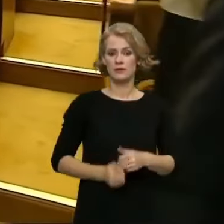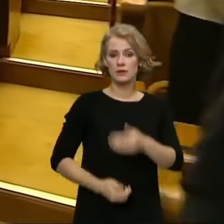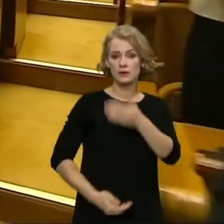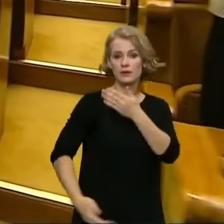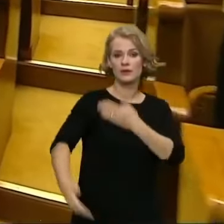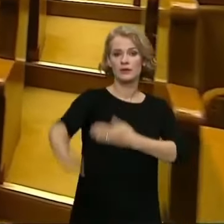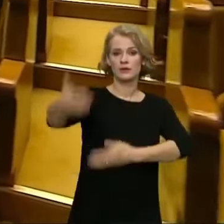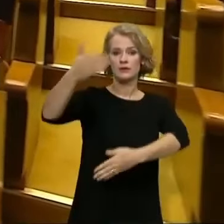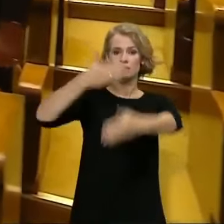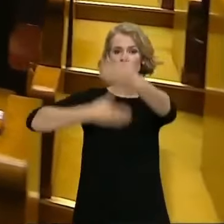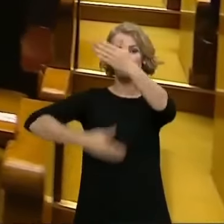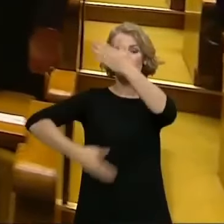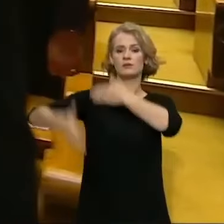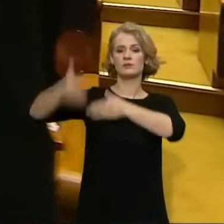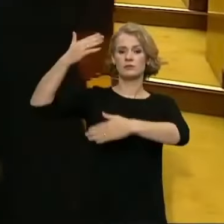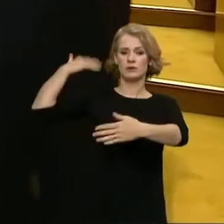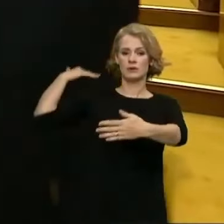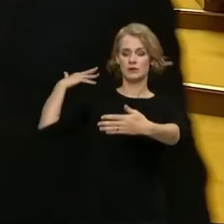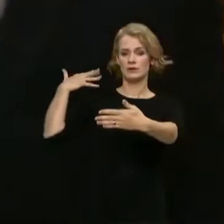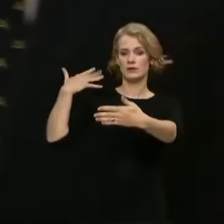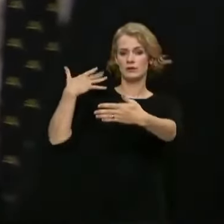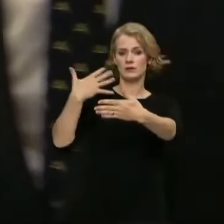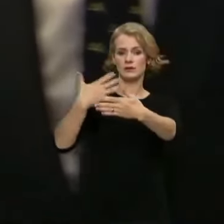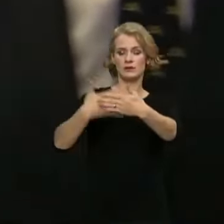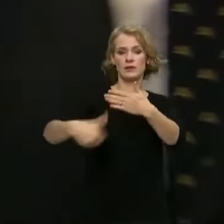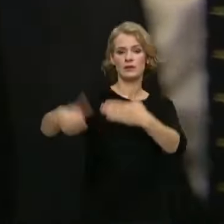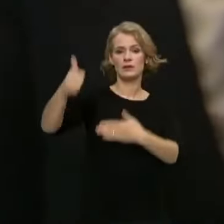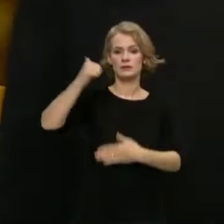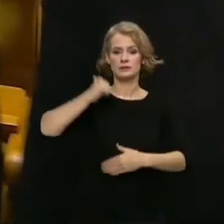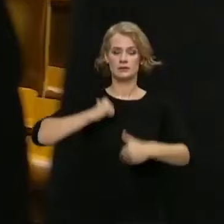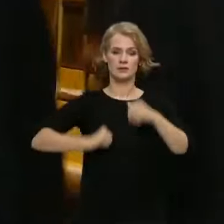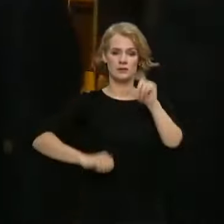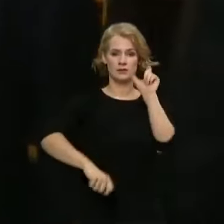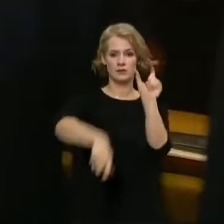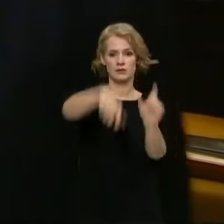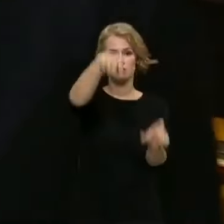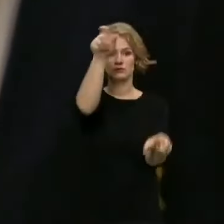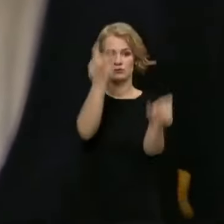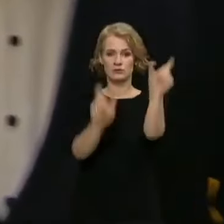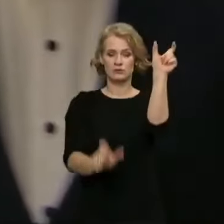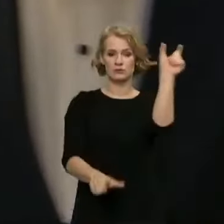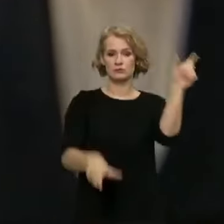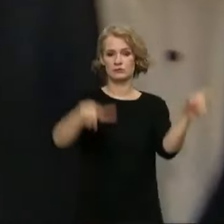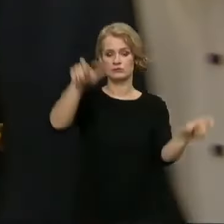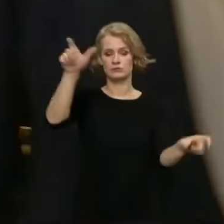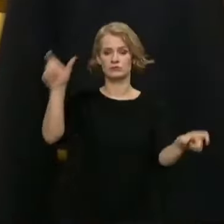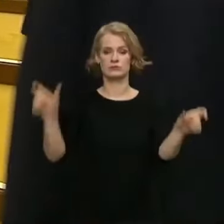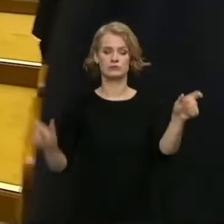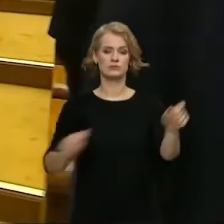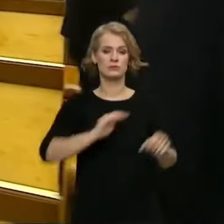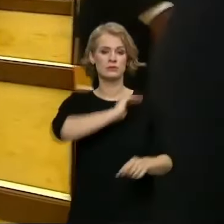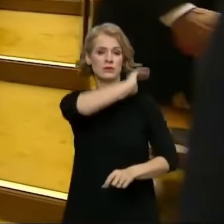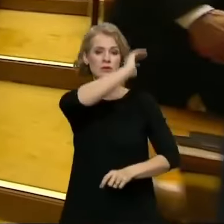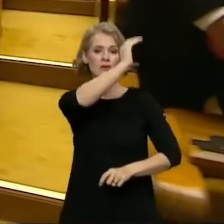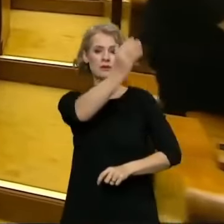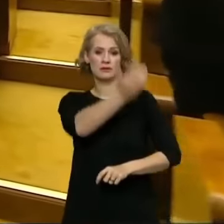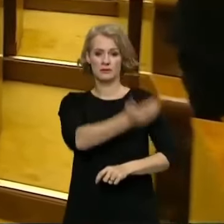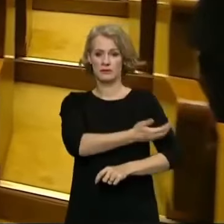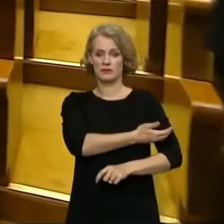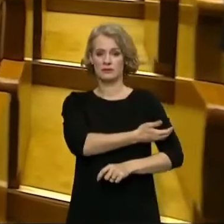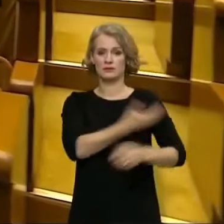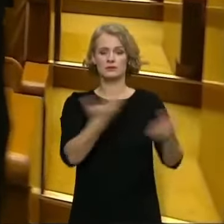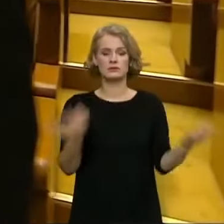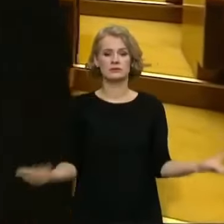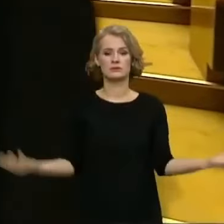žemę iš praeities tavo sūnus